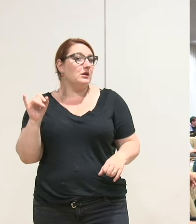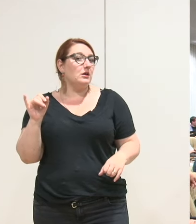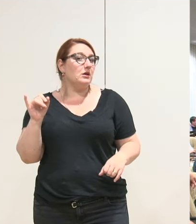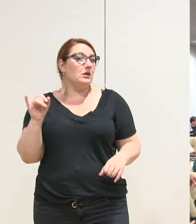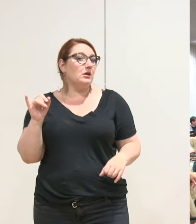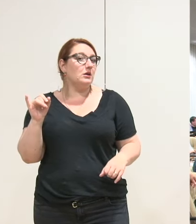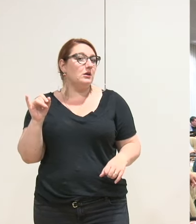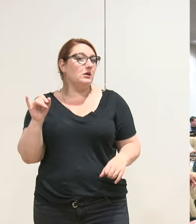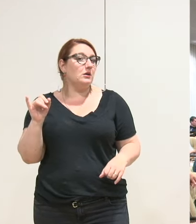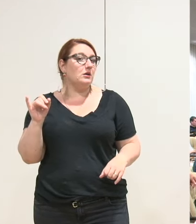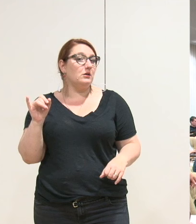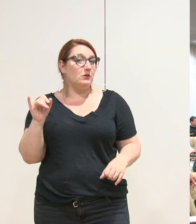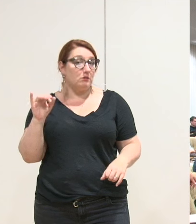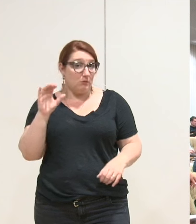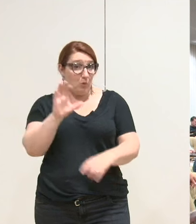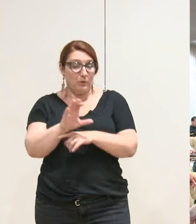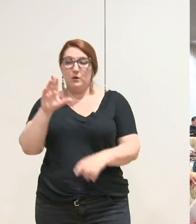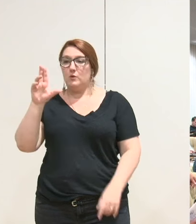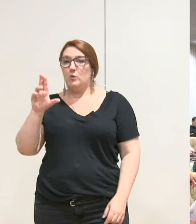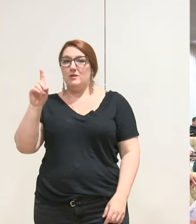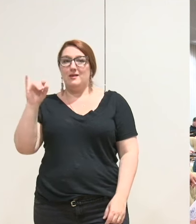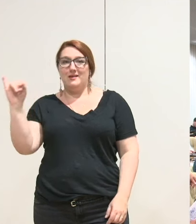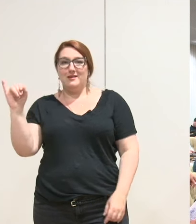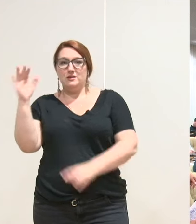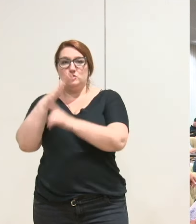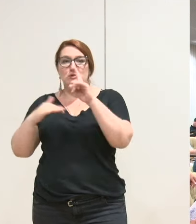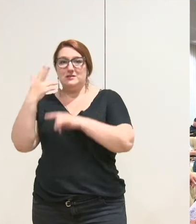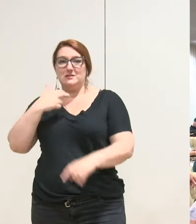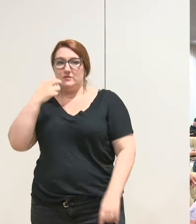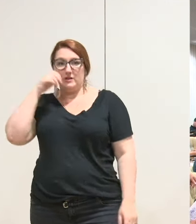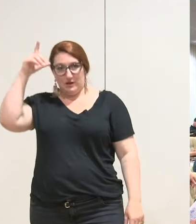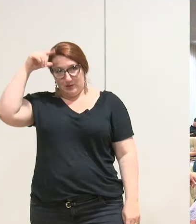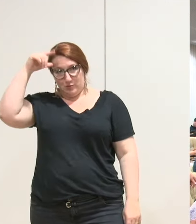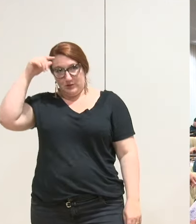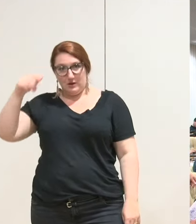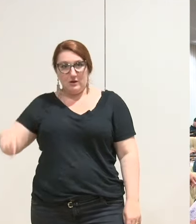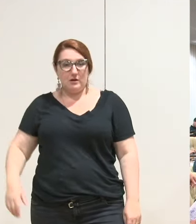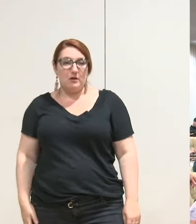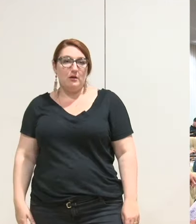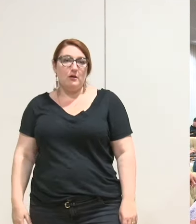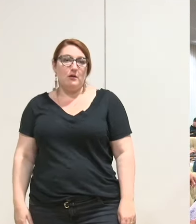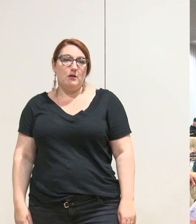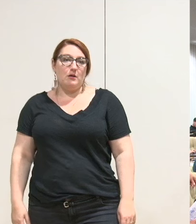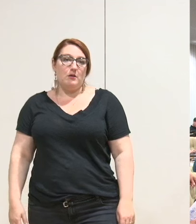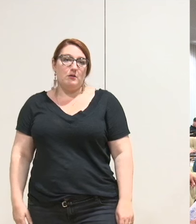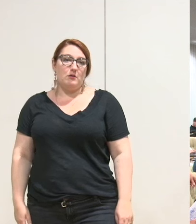contre contre républquain udi société civile vote